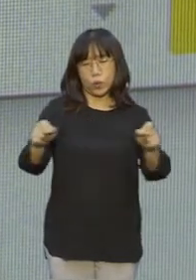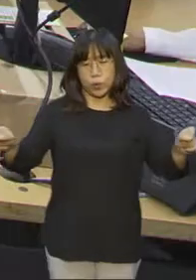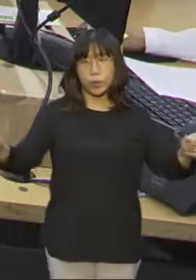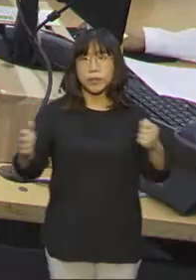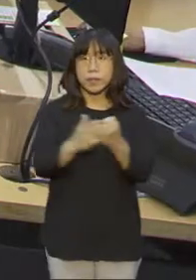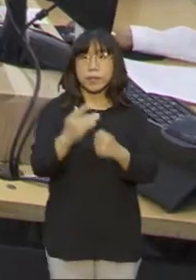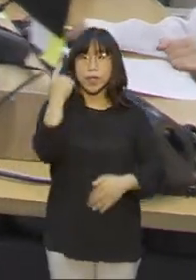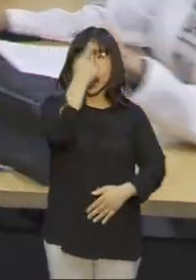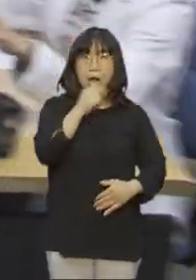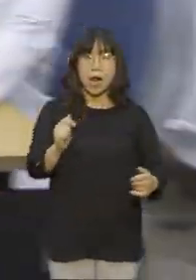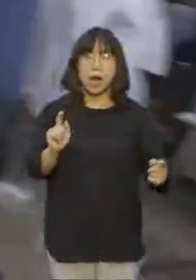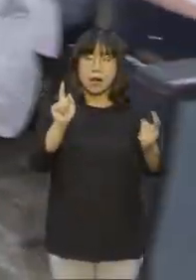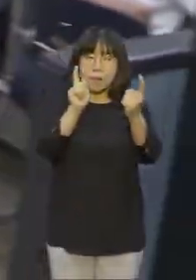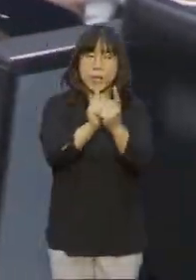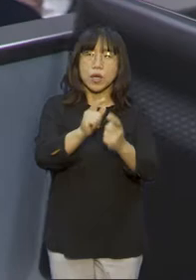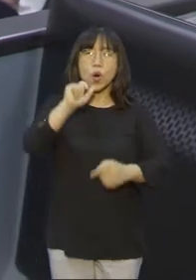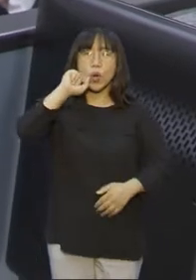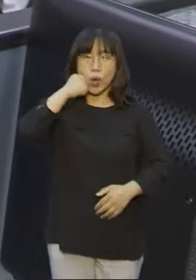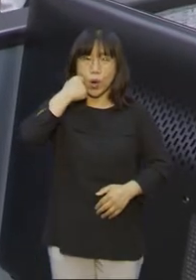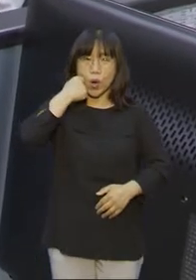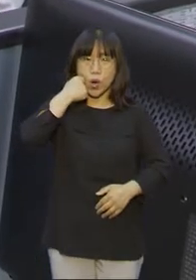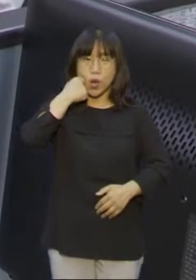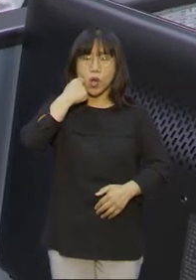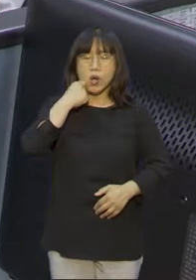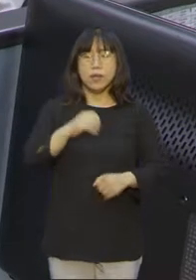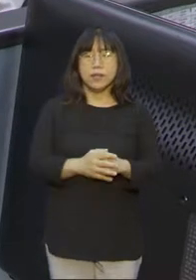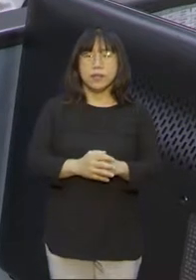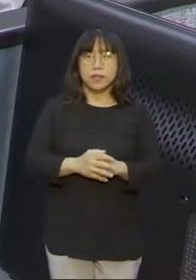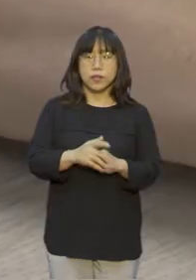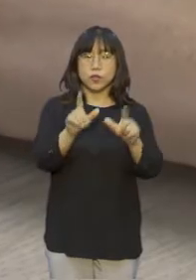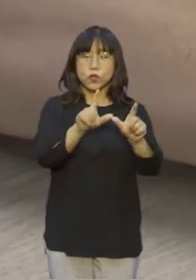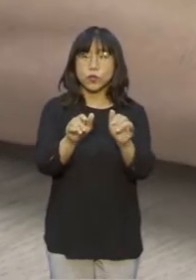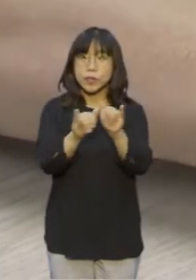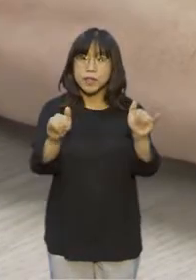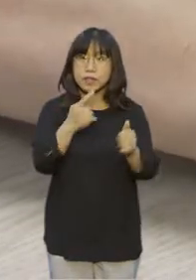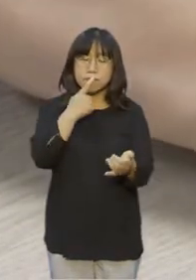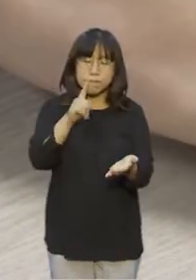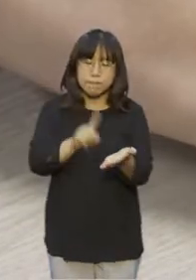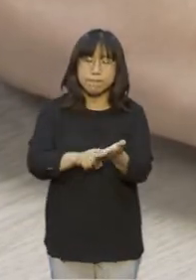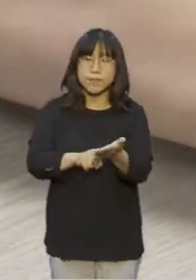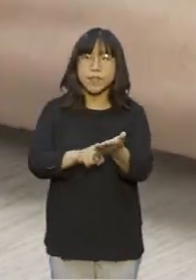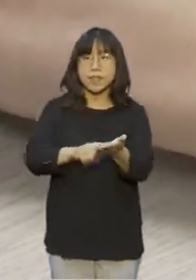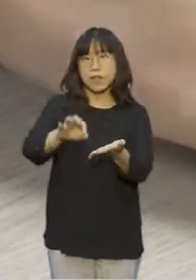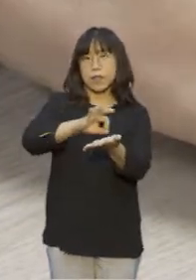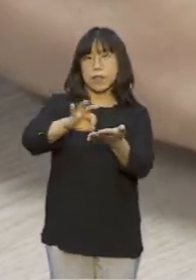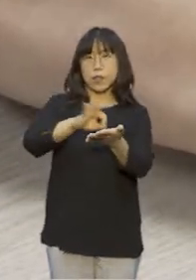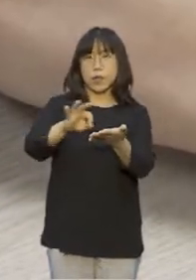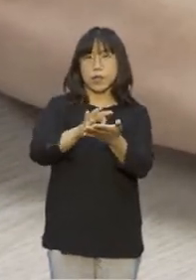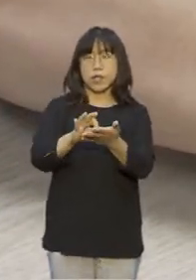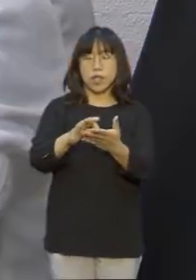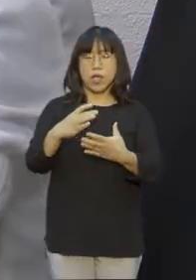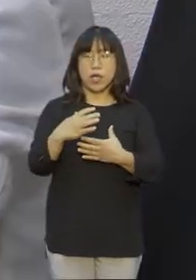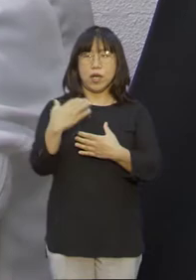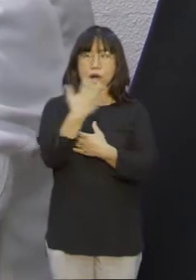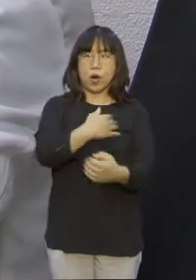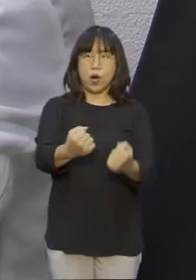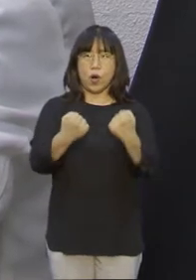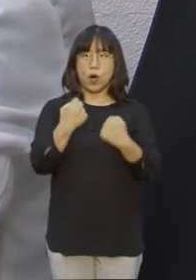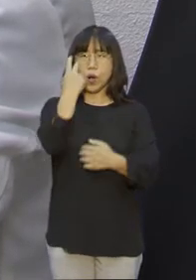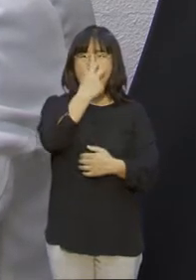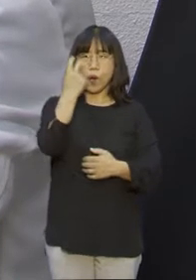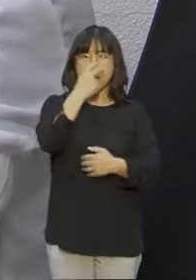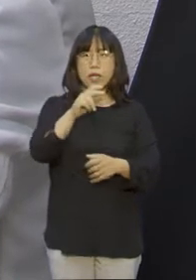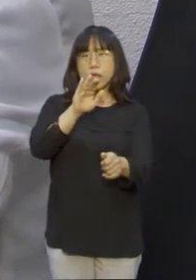강서구는 코로나19의 장기화로 비대면 건강관리 서비스를 제공하며 구민들이 쉽고 편리하게 활용할 수 있는